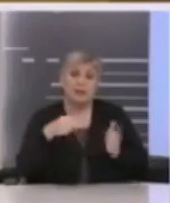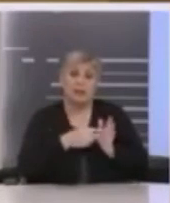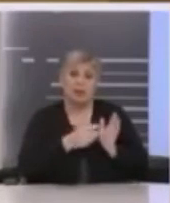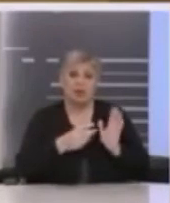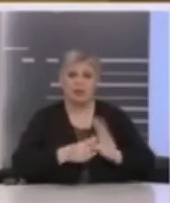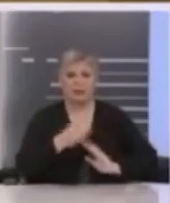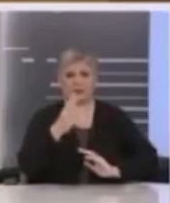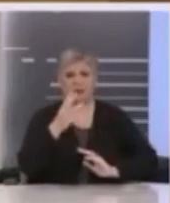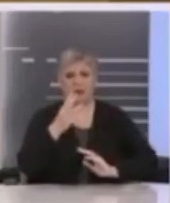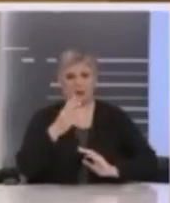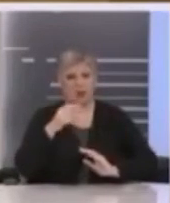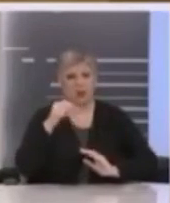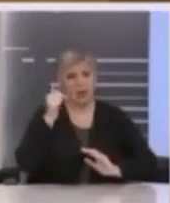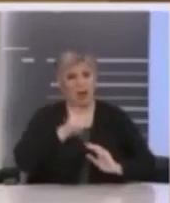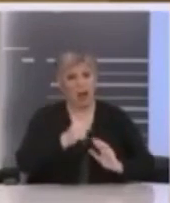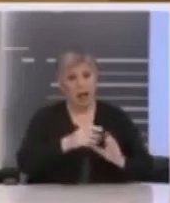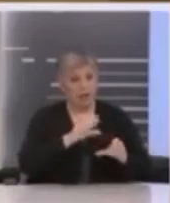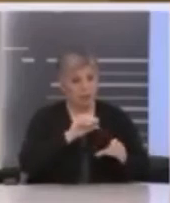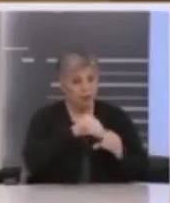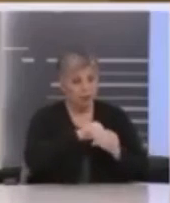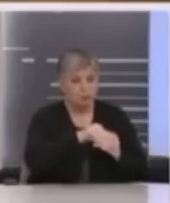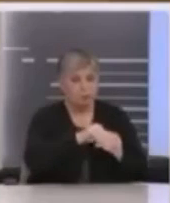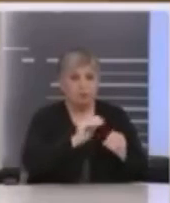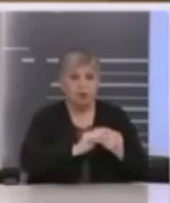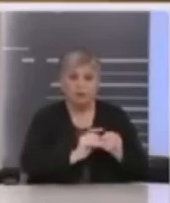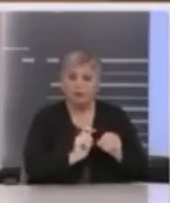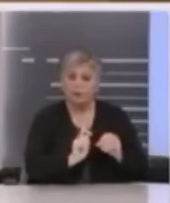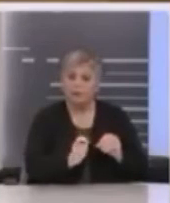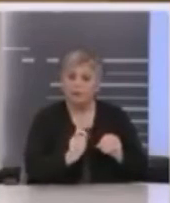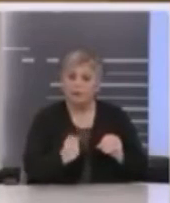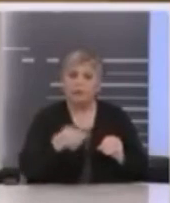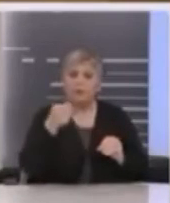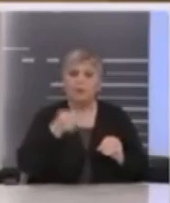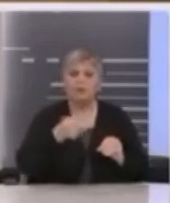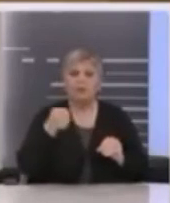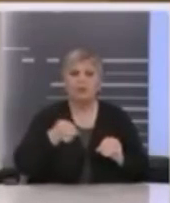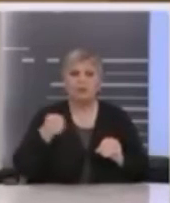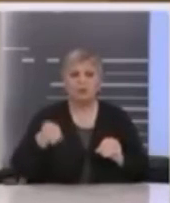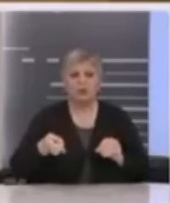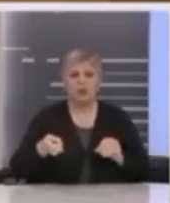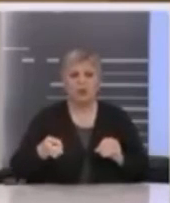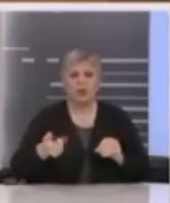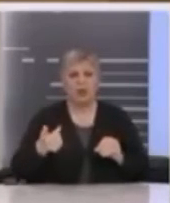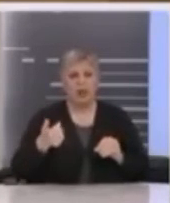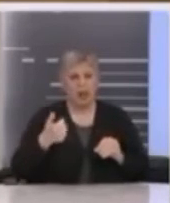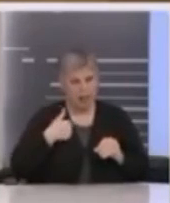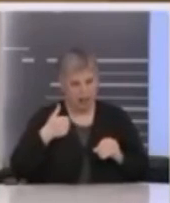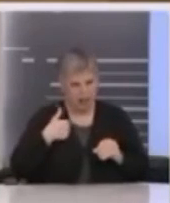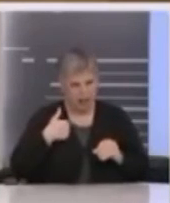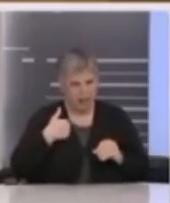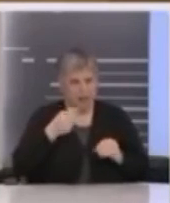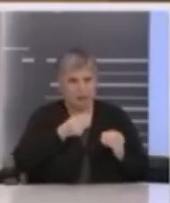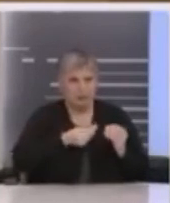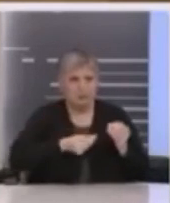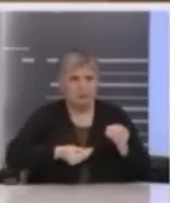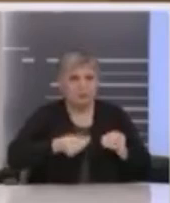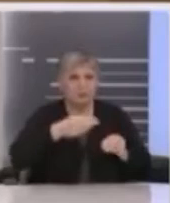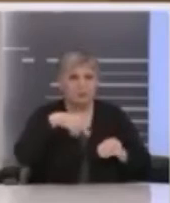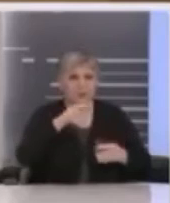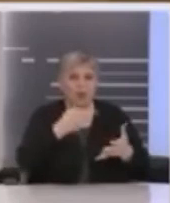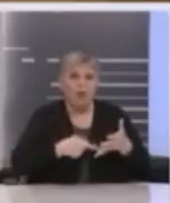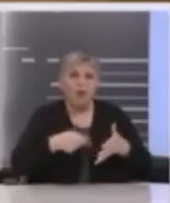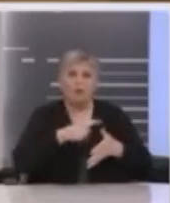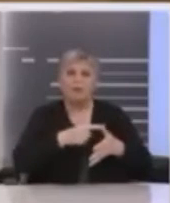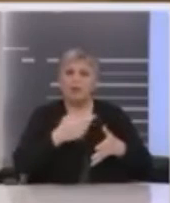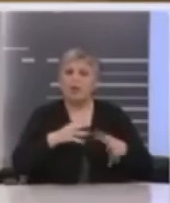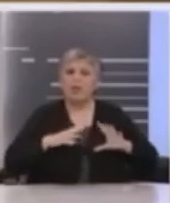πετύχετε υπερπλεόνασμα. Μα δεν θέλαμε να πετύχουμε υπερπλεόνασμα. Εμείς θέλαμε να έχουμε και μικρότερο στόχο